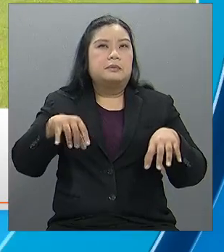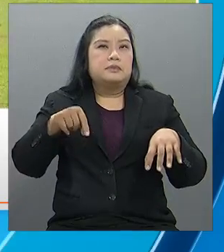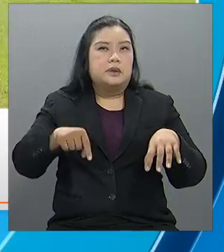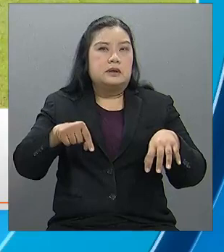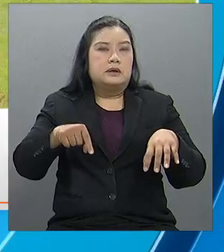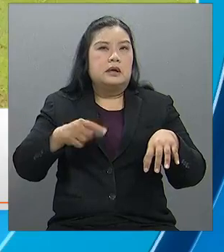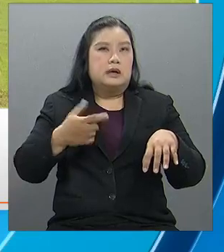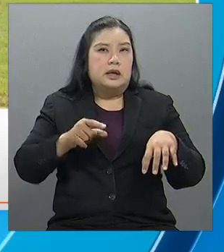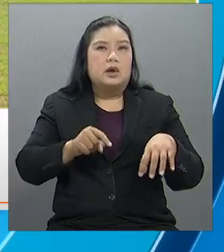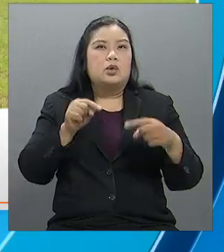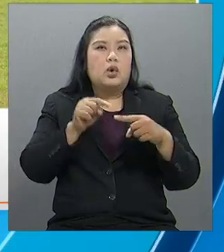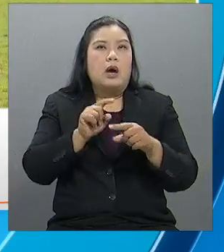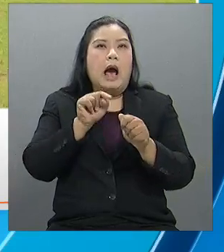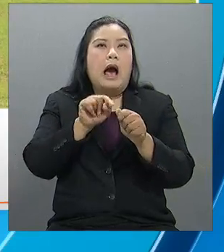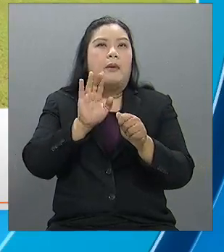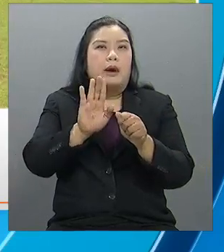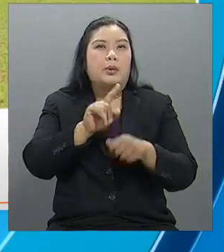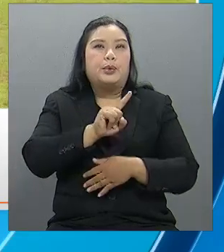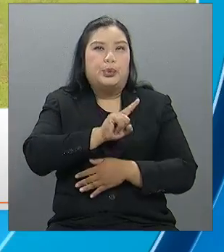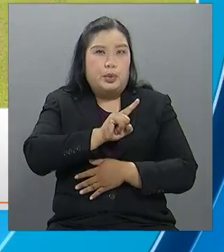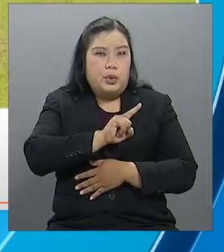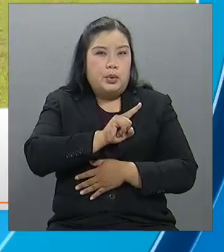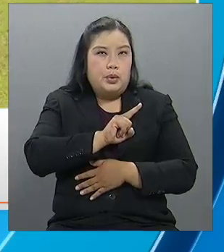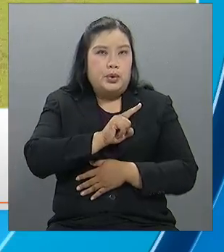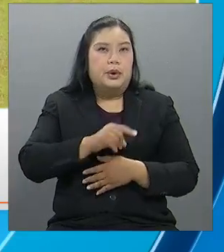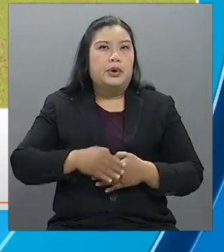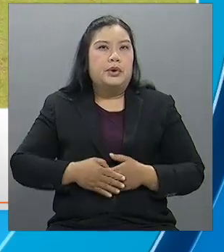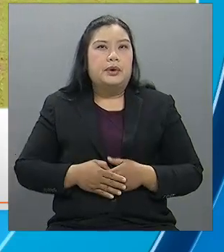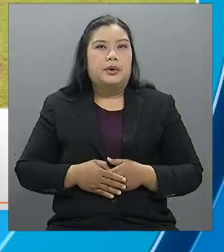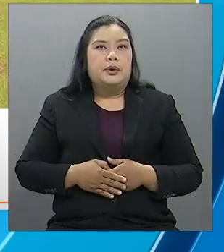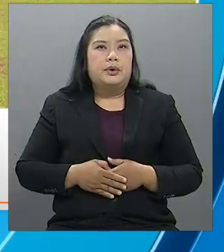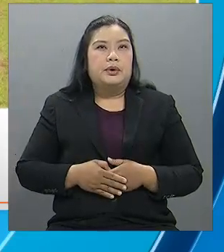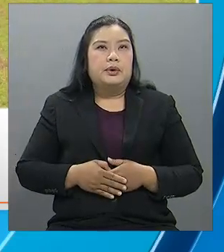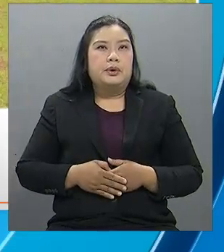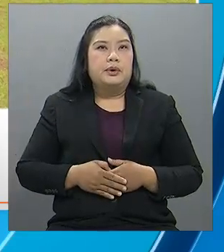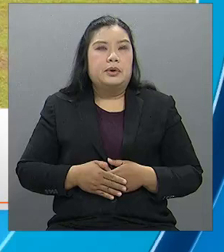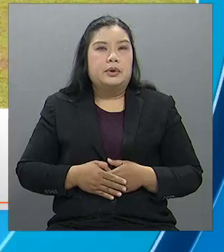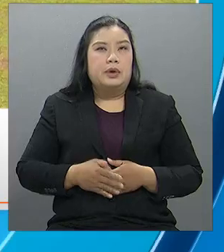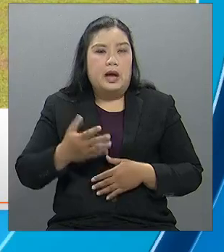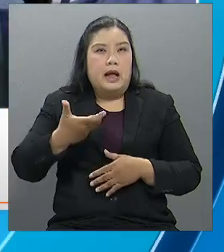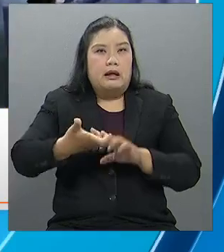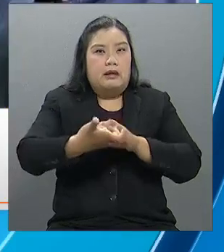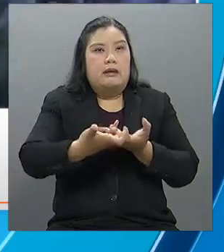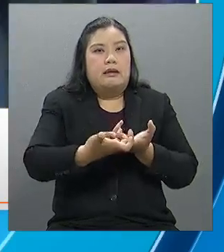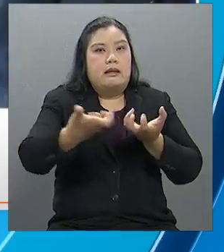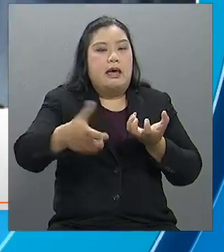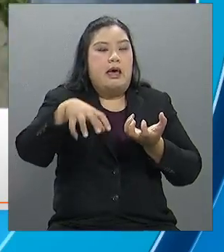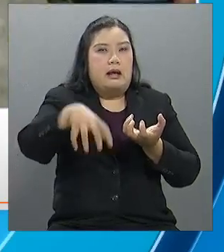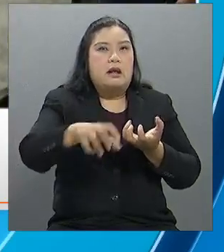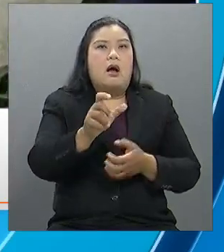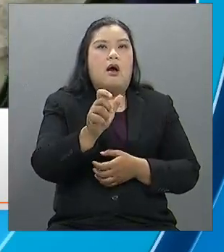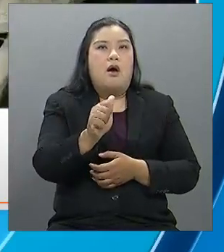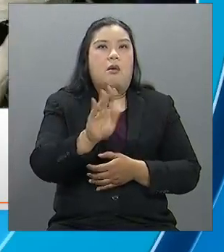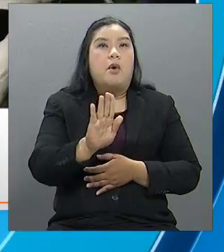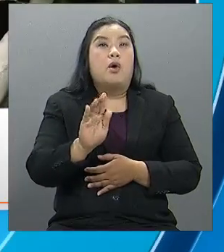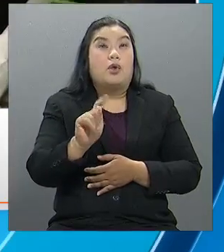อบกับครึ่งนึงนะครับแล้วก็มีอีกส่วนหนึ่งก็เป็นของอบต.ต้องนะครับ ค ่ ะ แต่ก